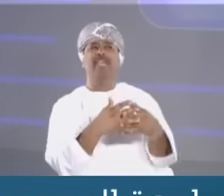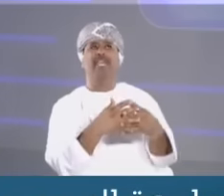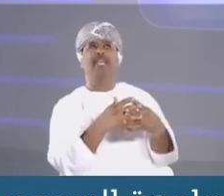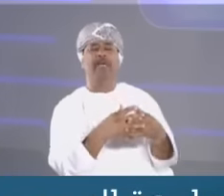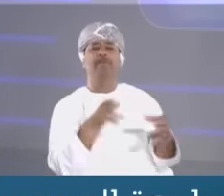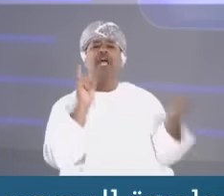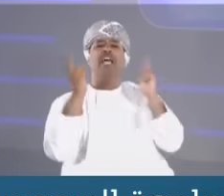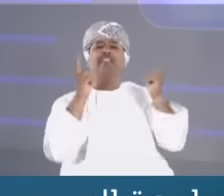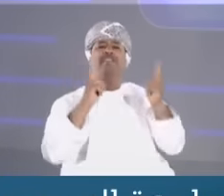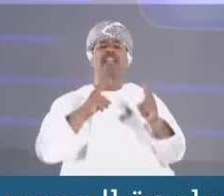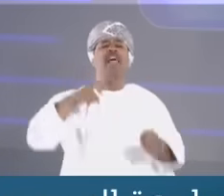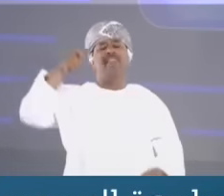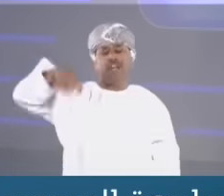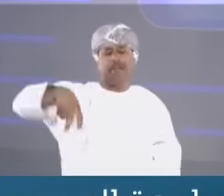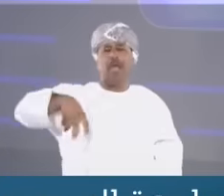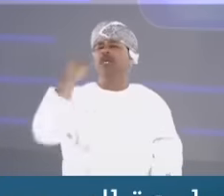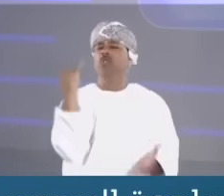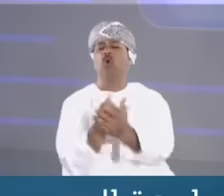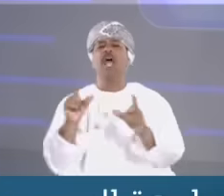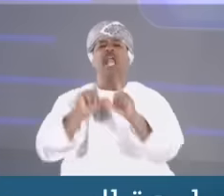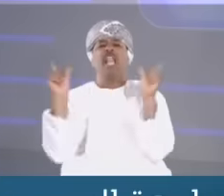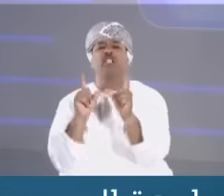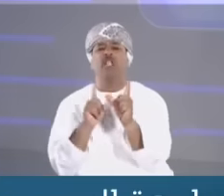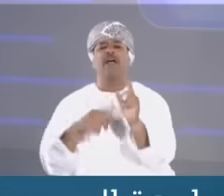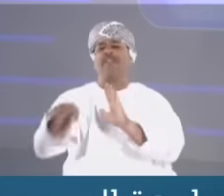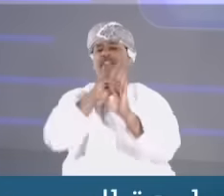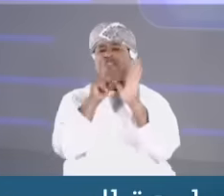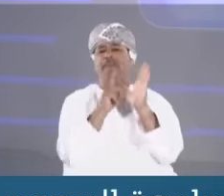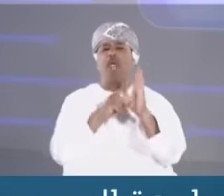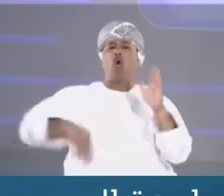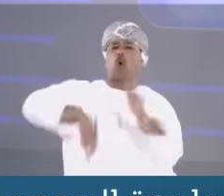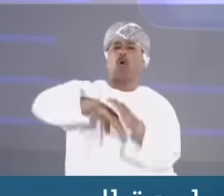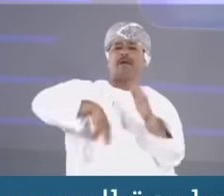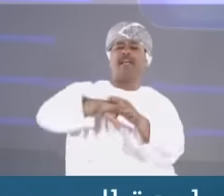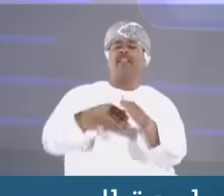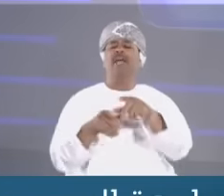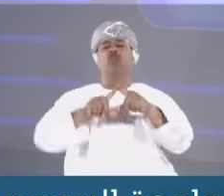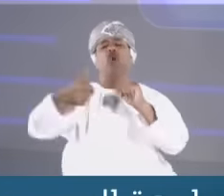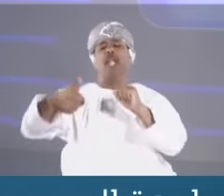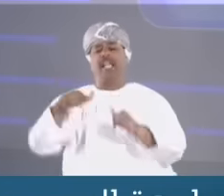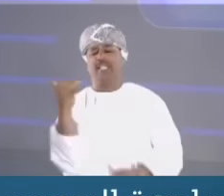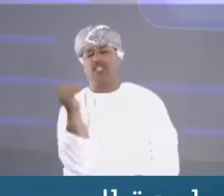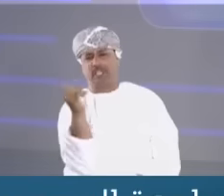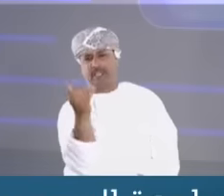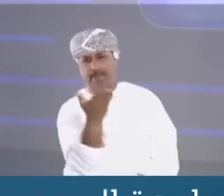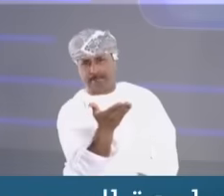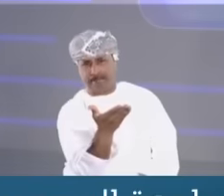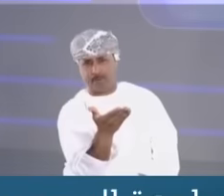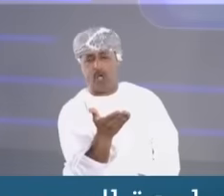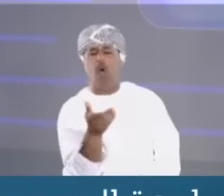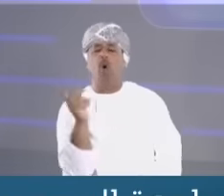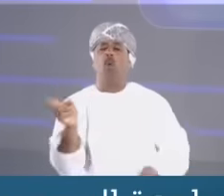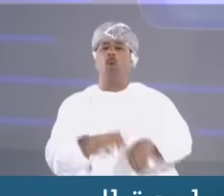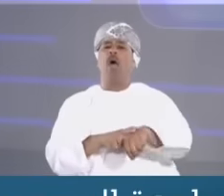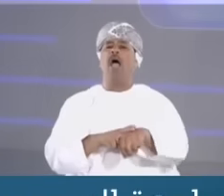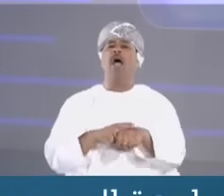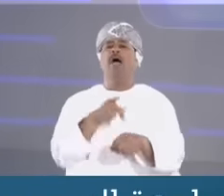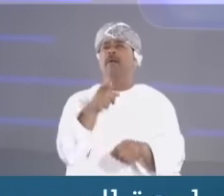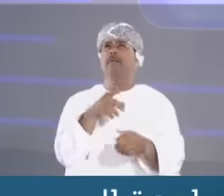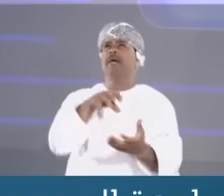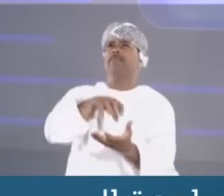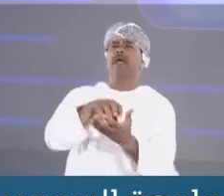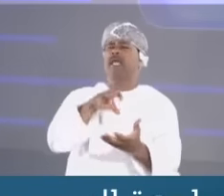الخليجي الثامن الذي تنظمه اللجنة التنظيمية لكرة القدم بمجلس التعاون لدول الخليج، ويقام على